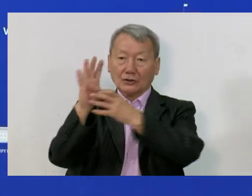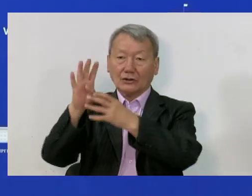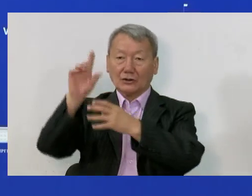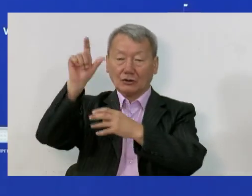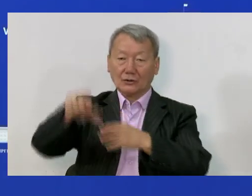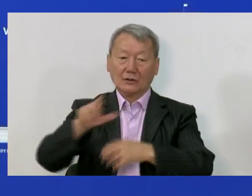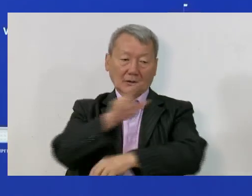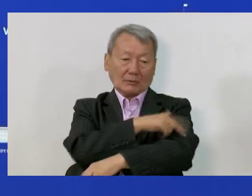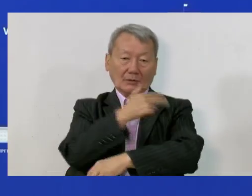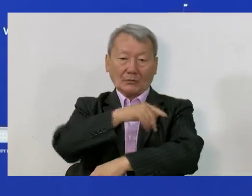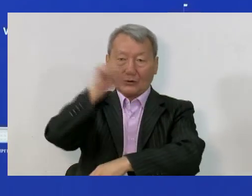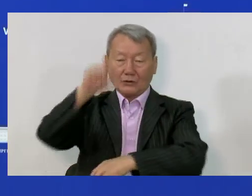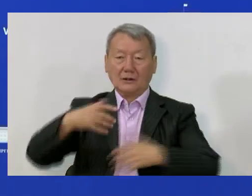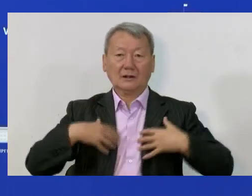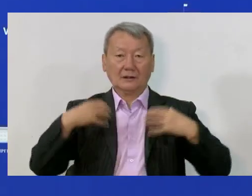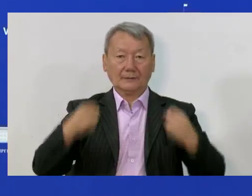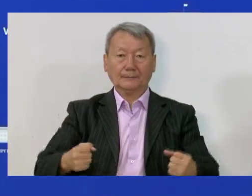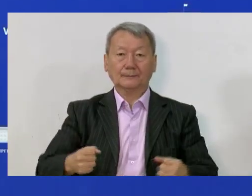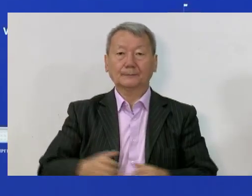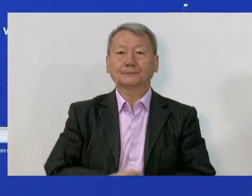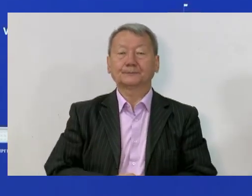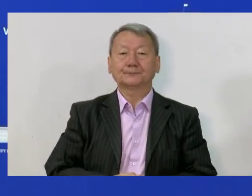медицинских работников.